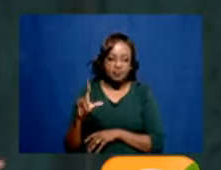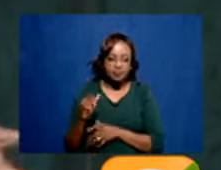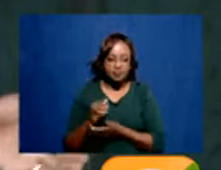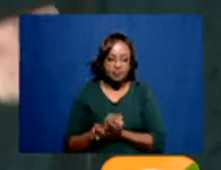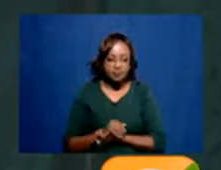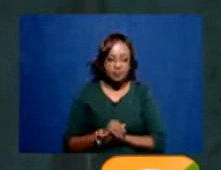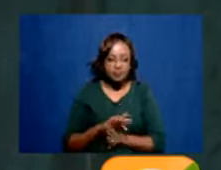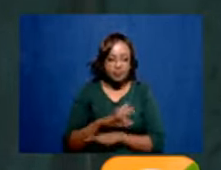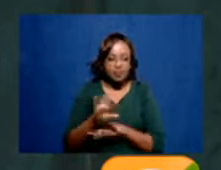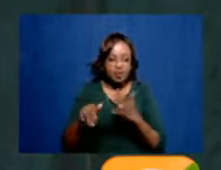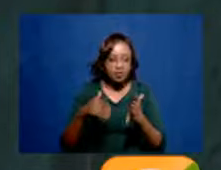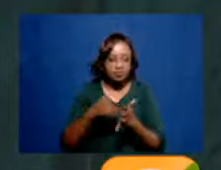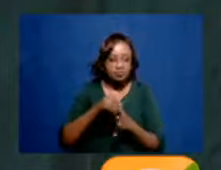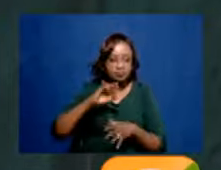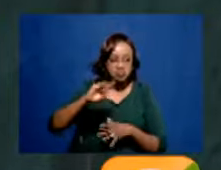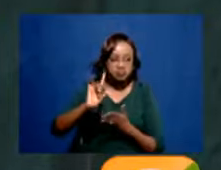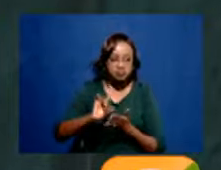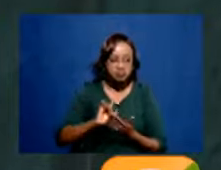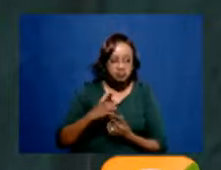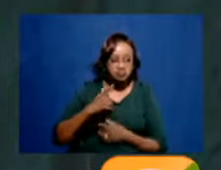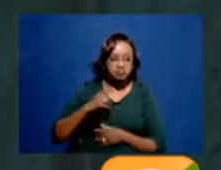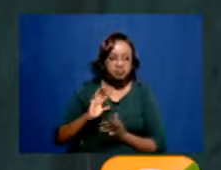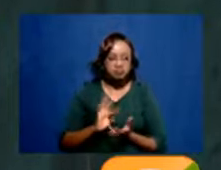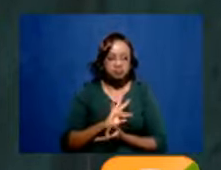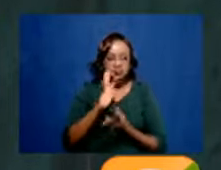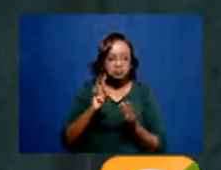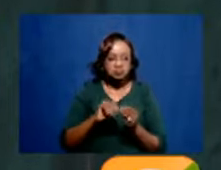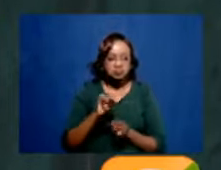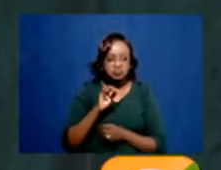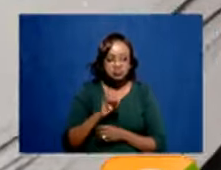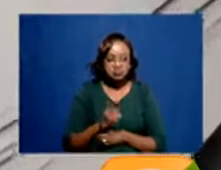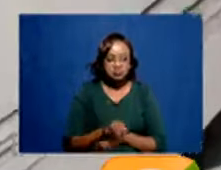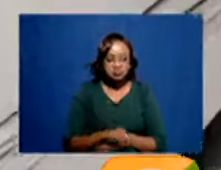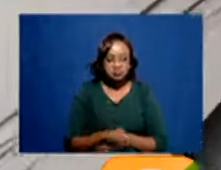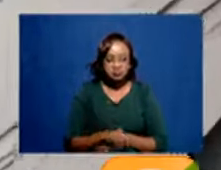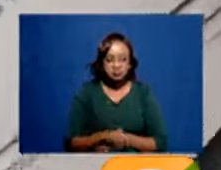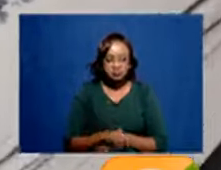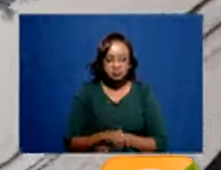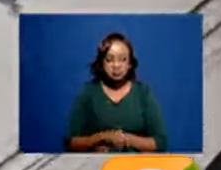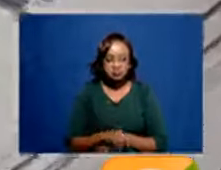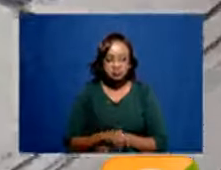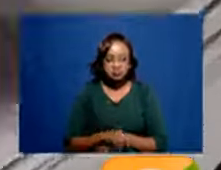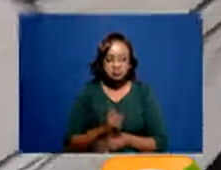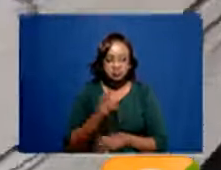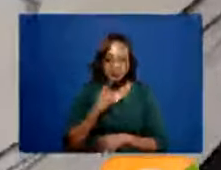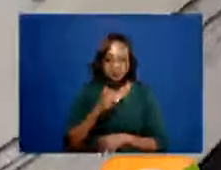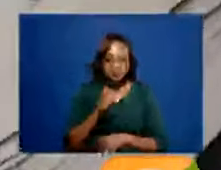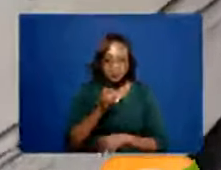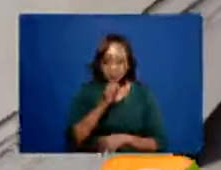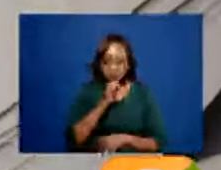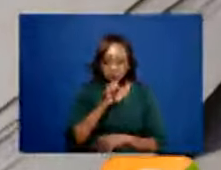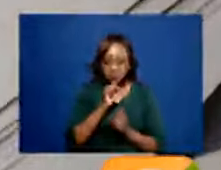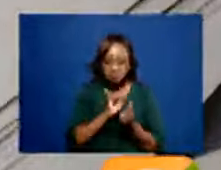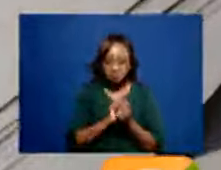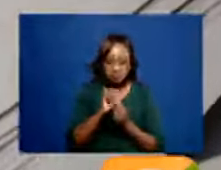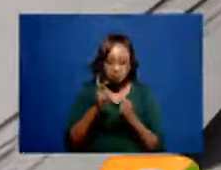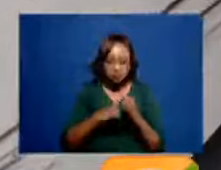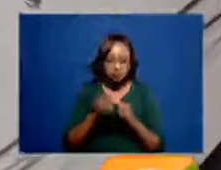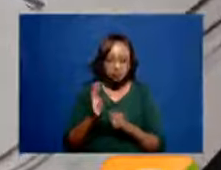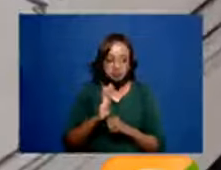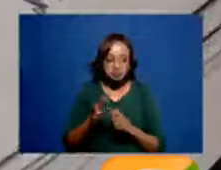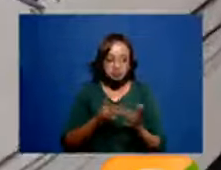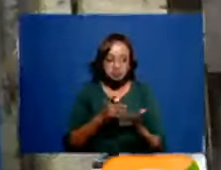Iyo deni yote ilikuwa bilioni 117. The president noted that past attempts by